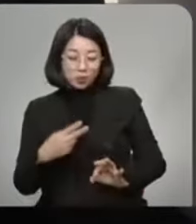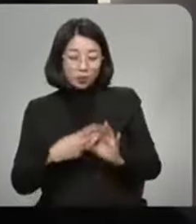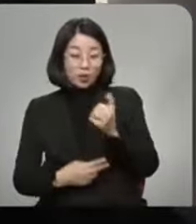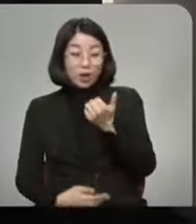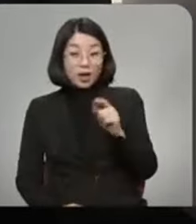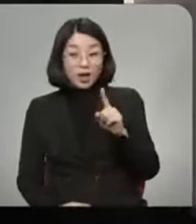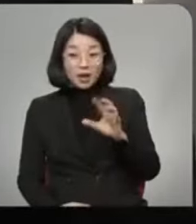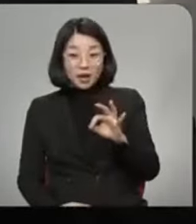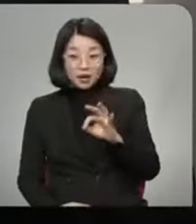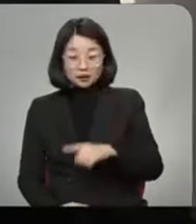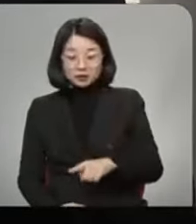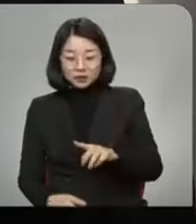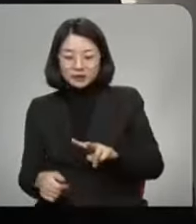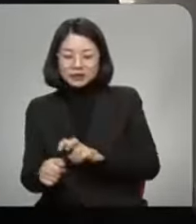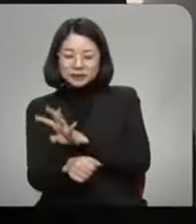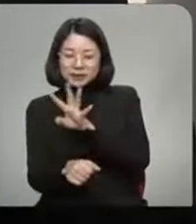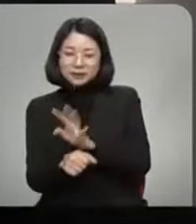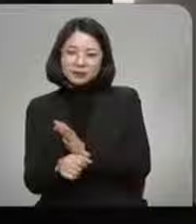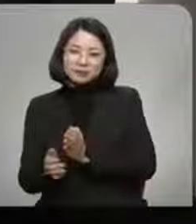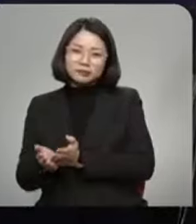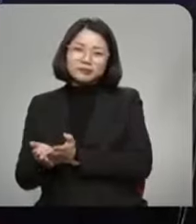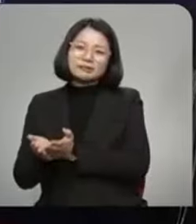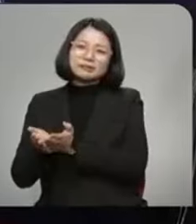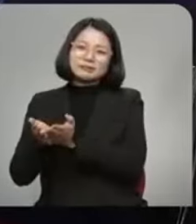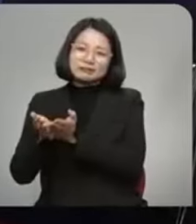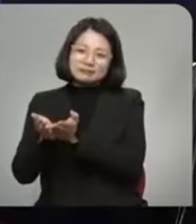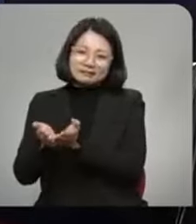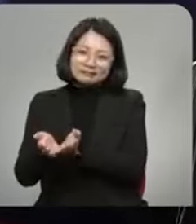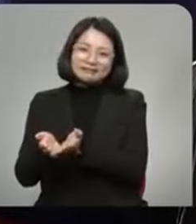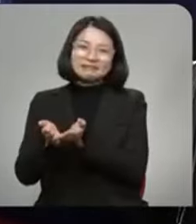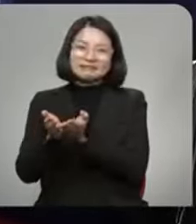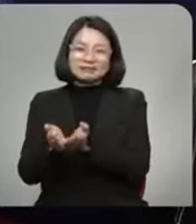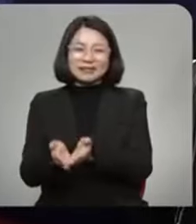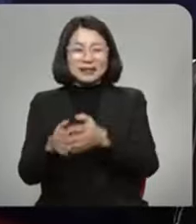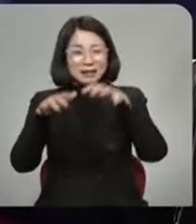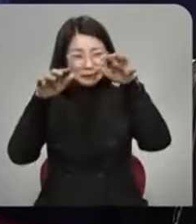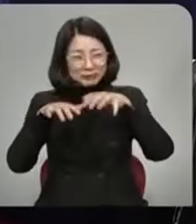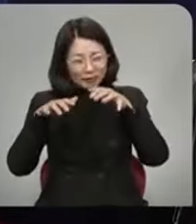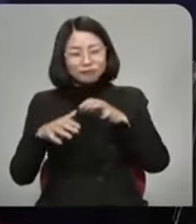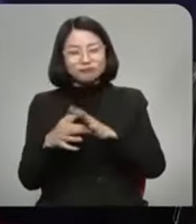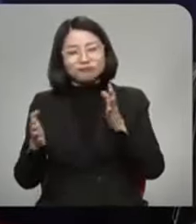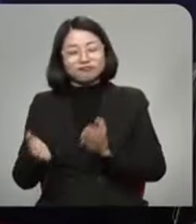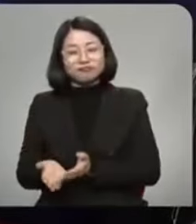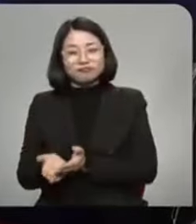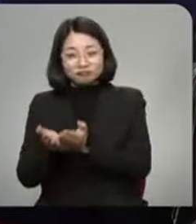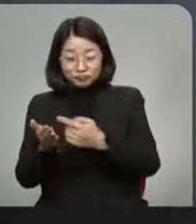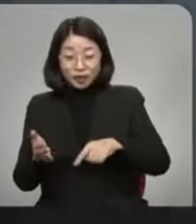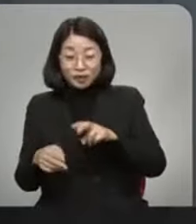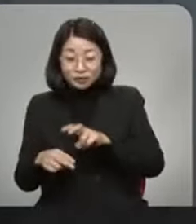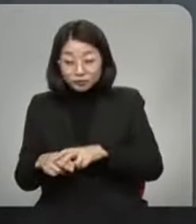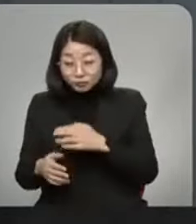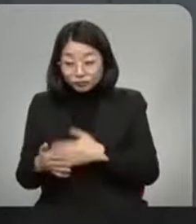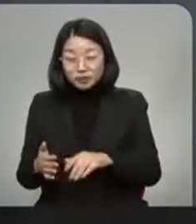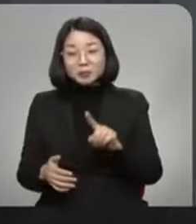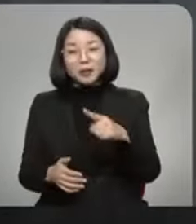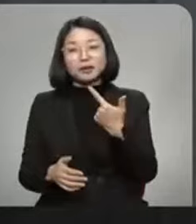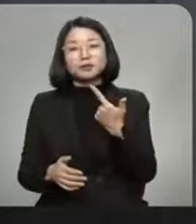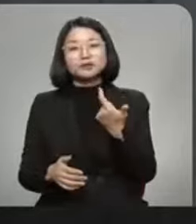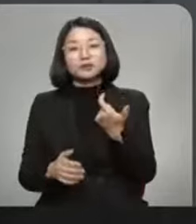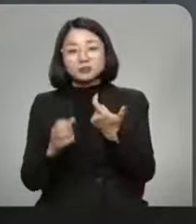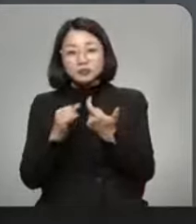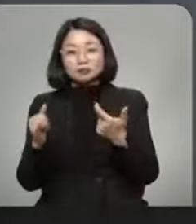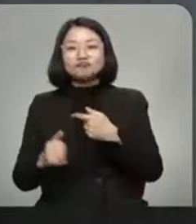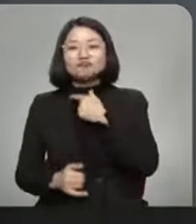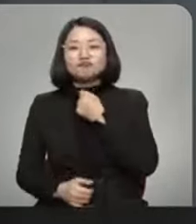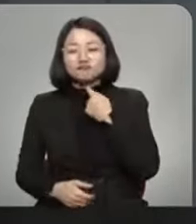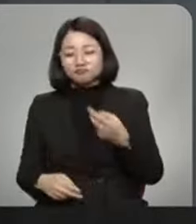출항한 지 꼬박 24시간. 악천후 속에 쉽지 않은 여정이었지만 승객 160여 명은 바닷길을